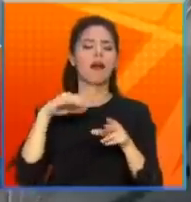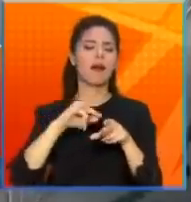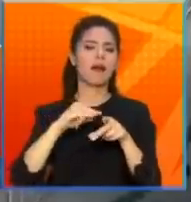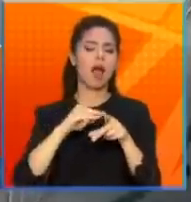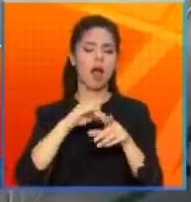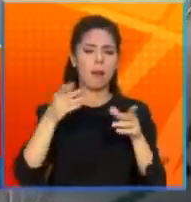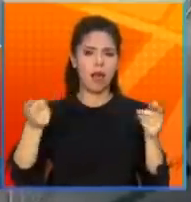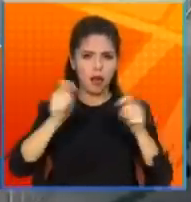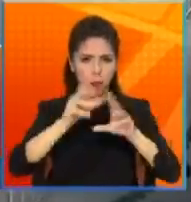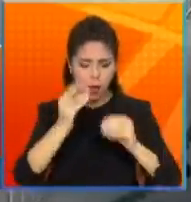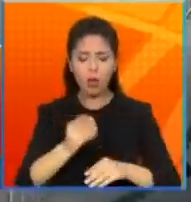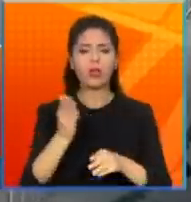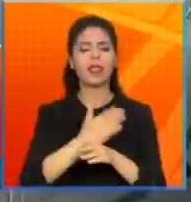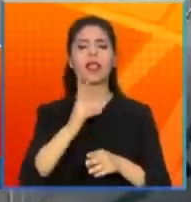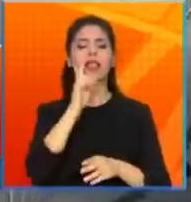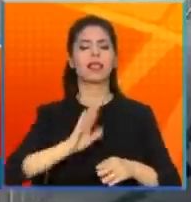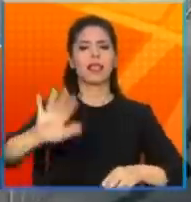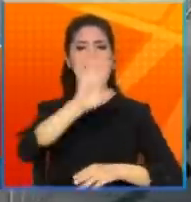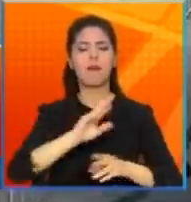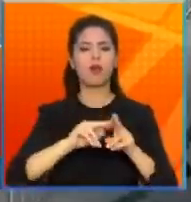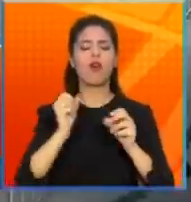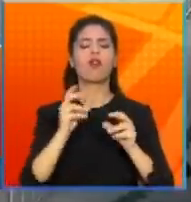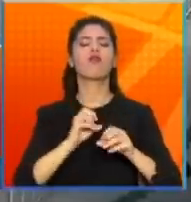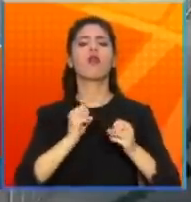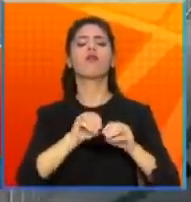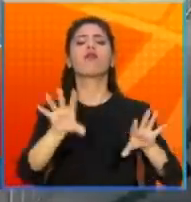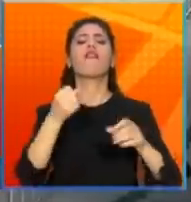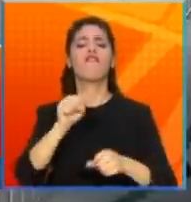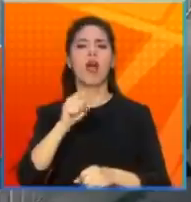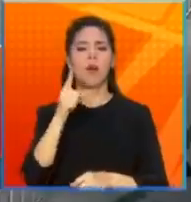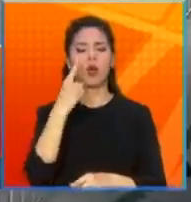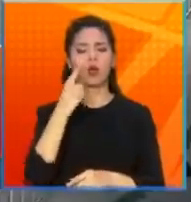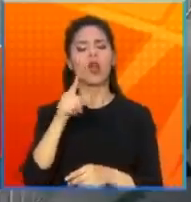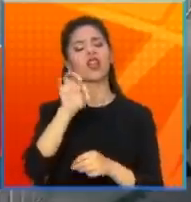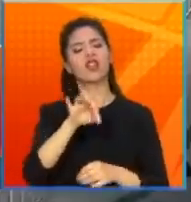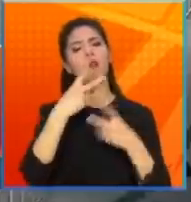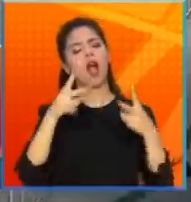Yapılan dezenfekte işleminin ardından Harem-i Şerif yeniden ziyaretçilere açıldı.